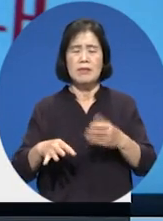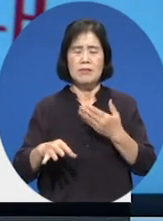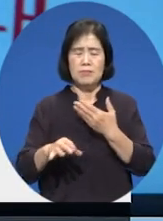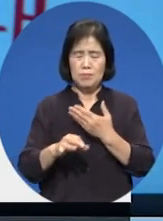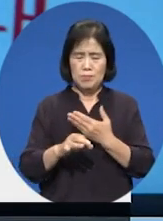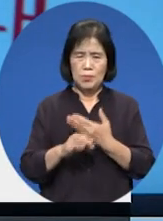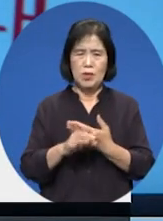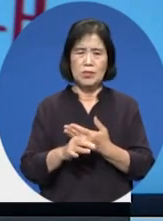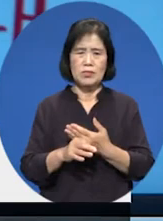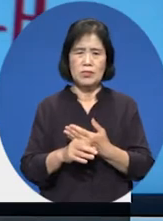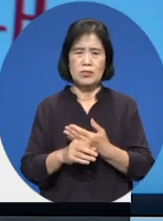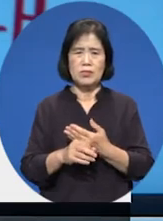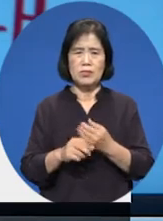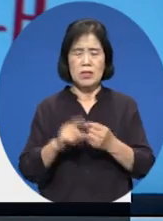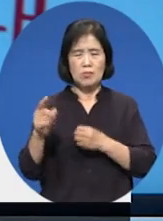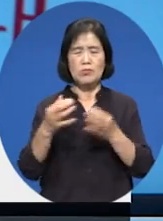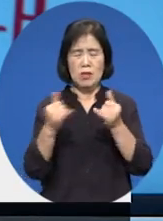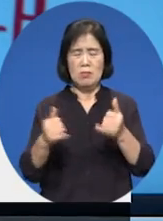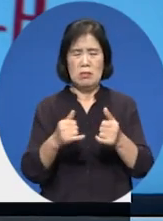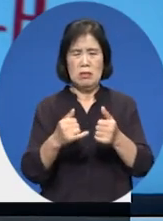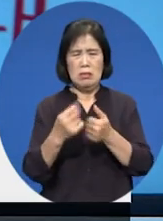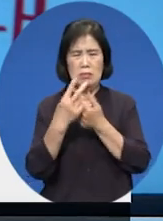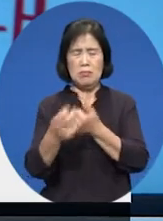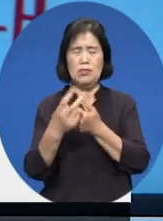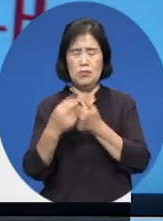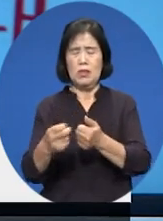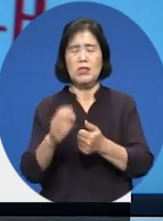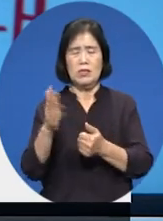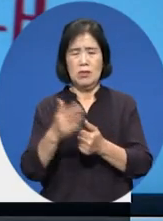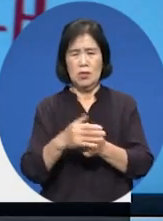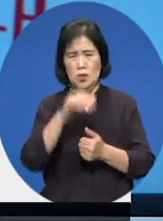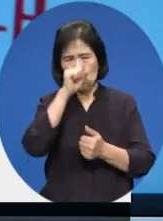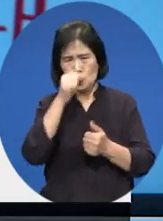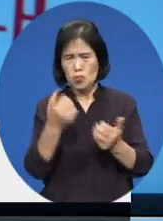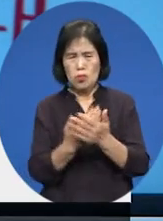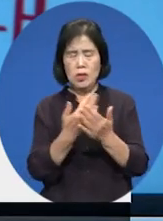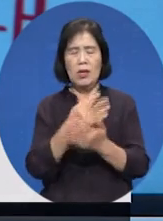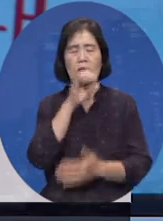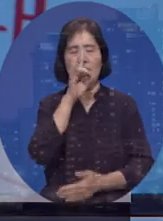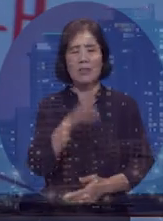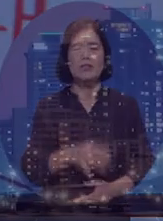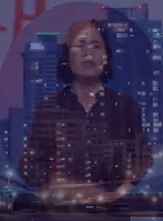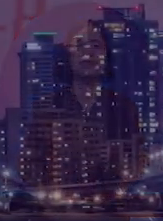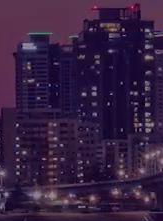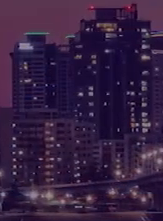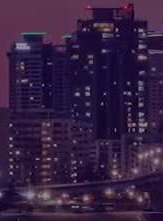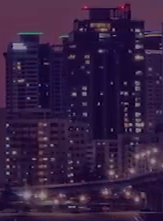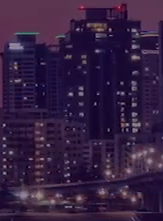많은 사람들 미움만 받지 이게 뭐 결코 좋아지는 부분들은 없으리라고 생각합니다. 네.